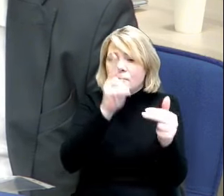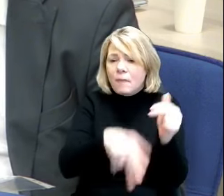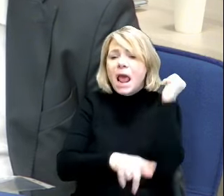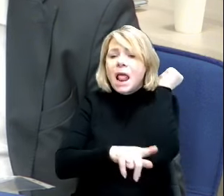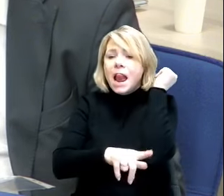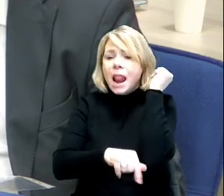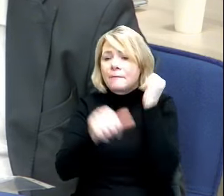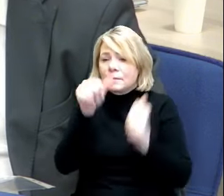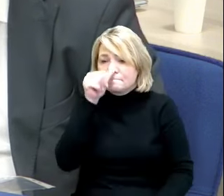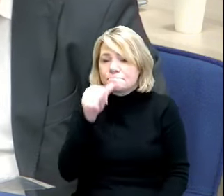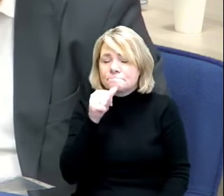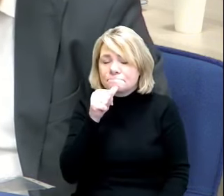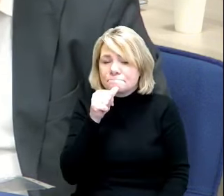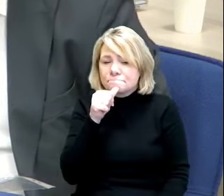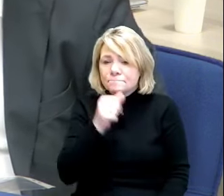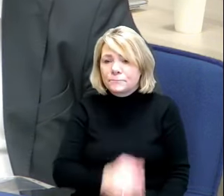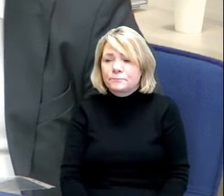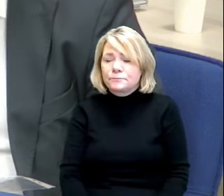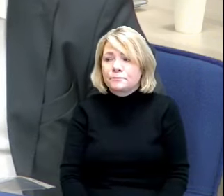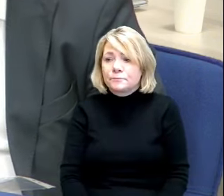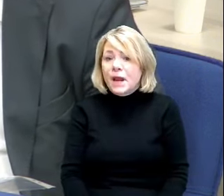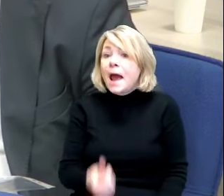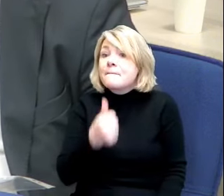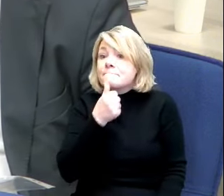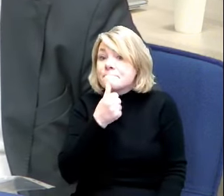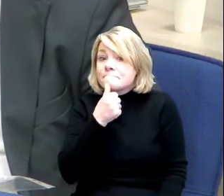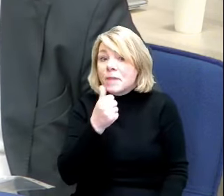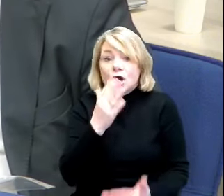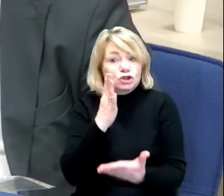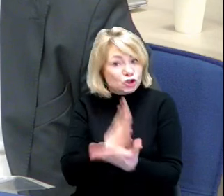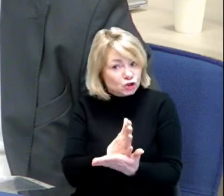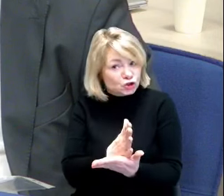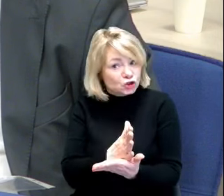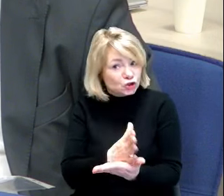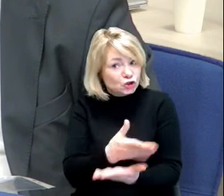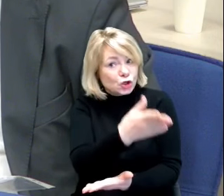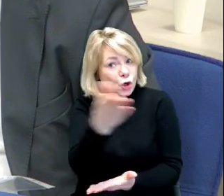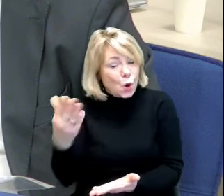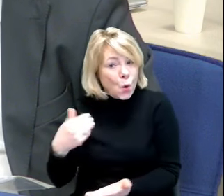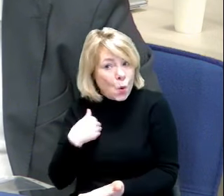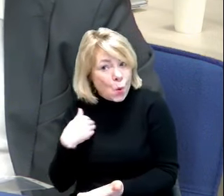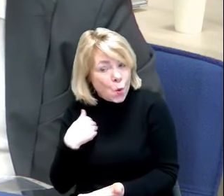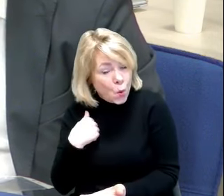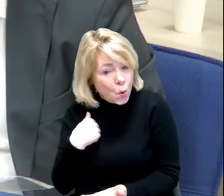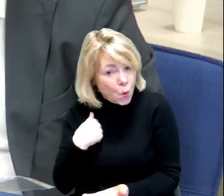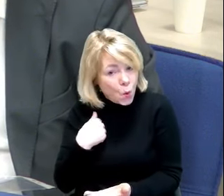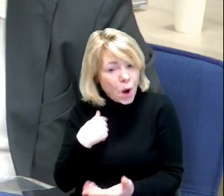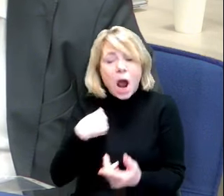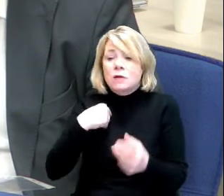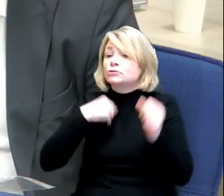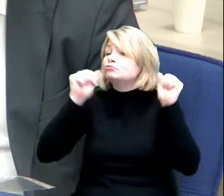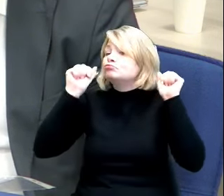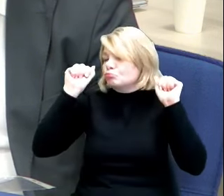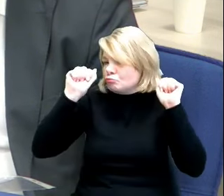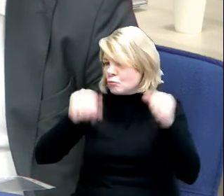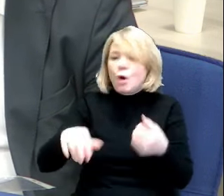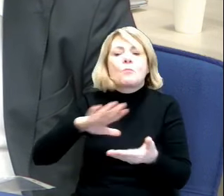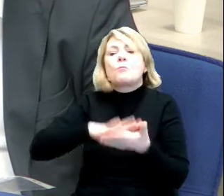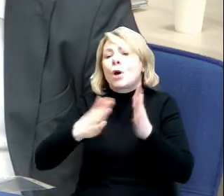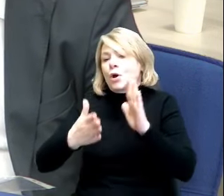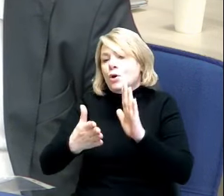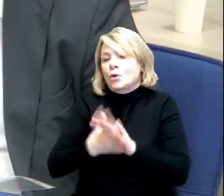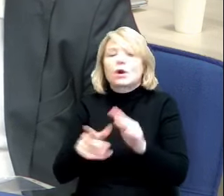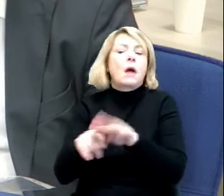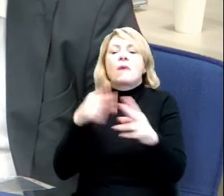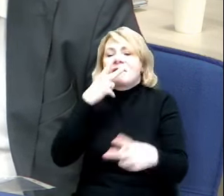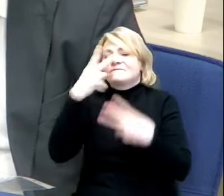mėnesį jeigu jeigu yra noras mes esam paruošę vizualizacijas ta prasme pristatymą tai aš visiem